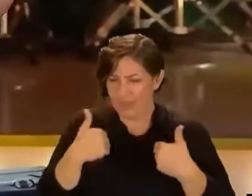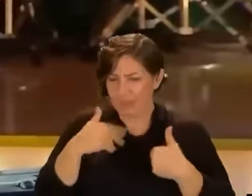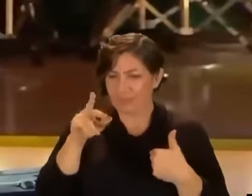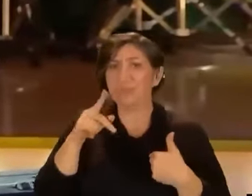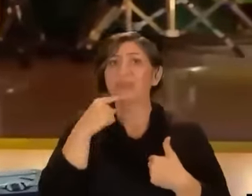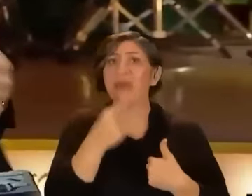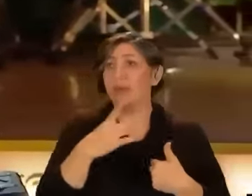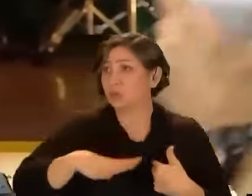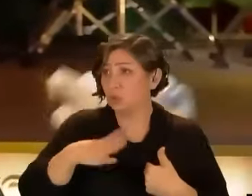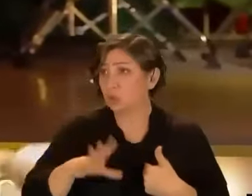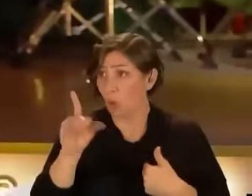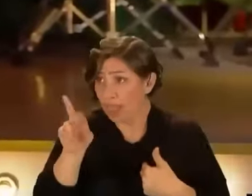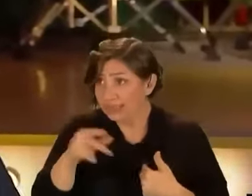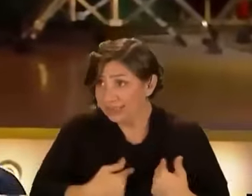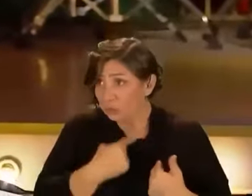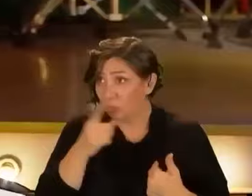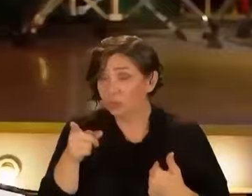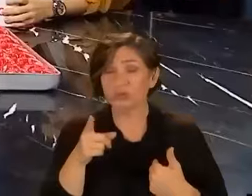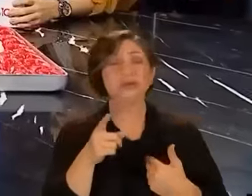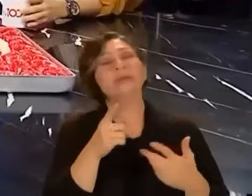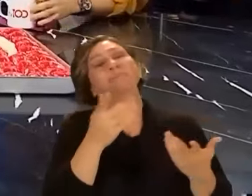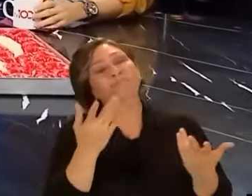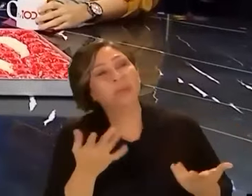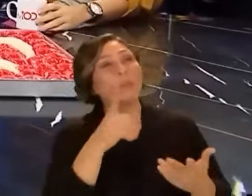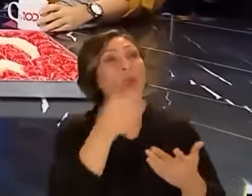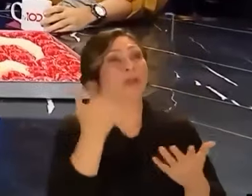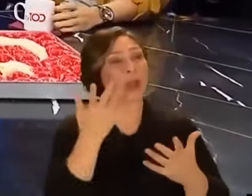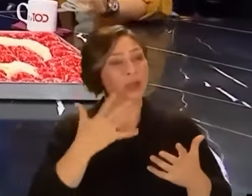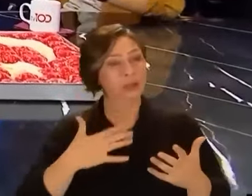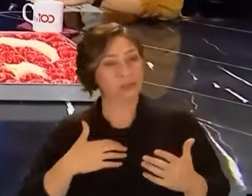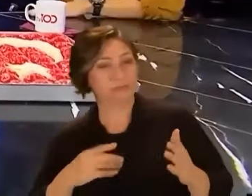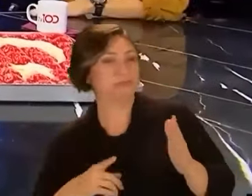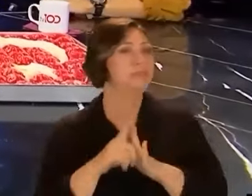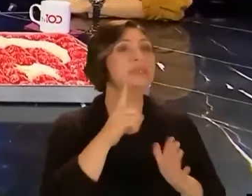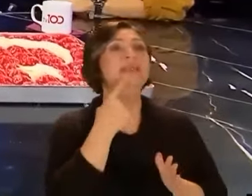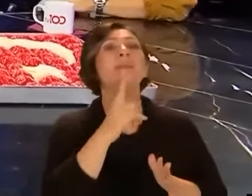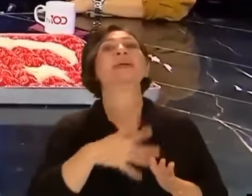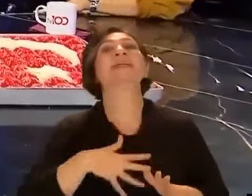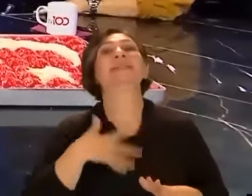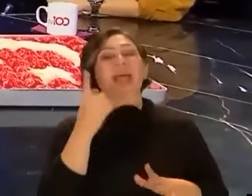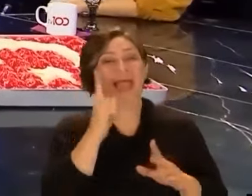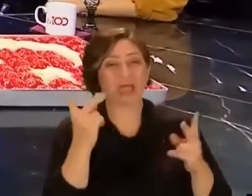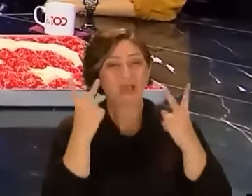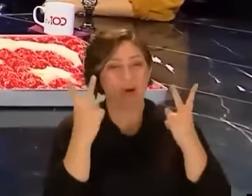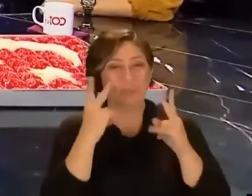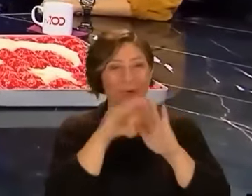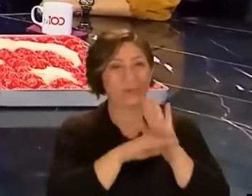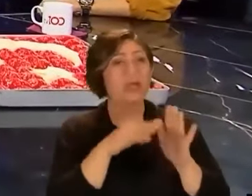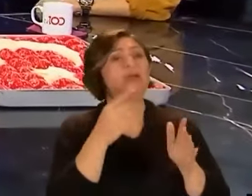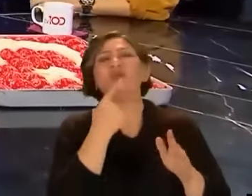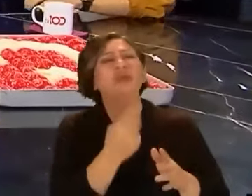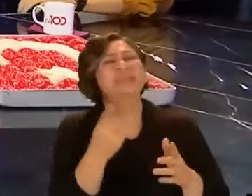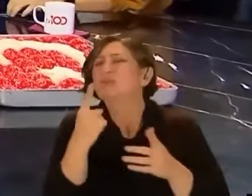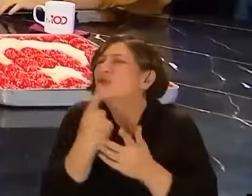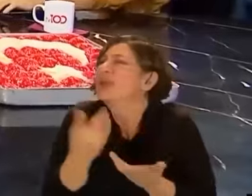gibi geldi bana. Öyle mi? Öyle hissediyor musun? Yani bu kadar iddialı bir cümle kurmak istemem ilk talk show programında. Ne olur kursan ne